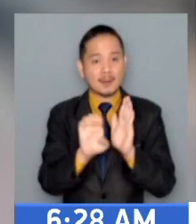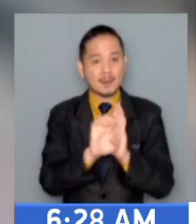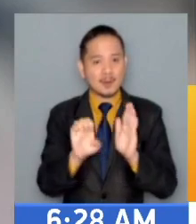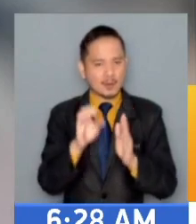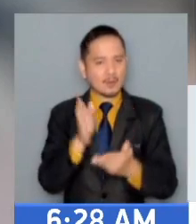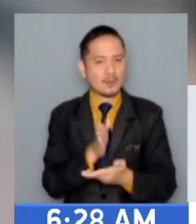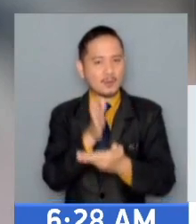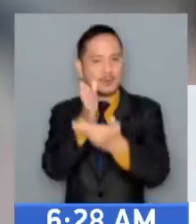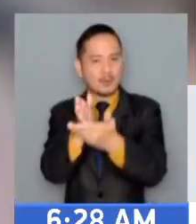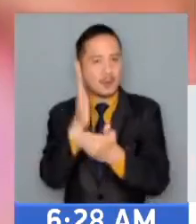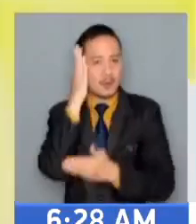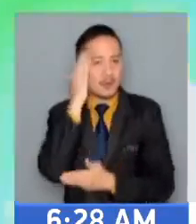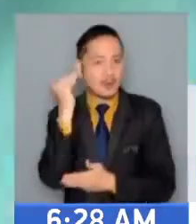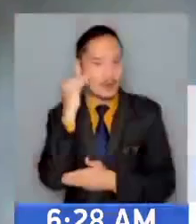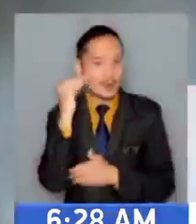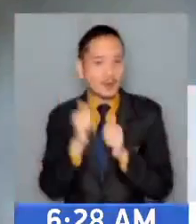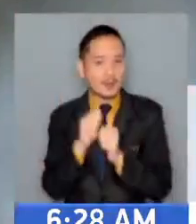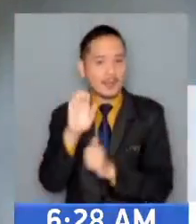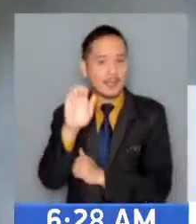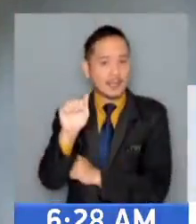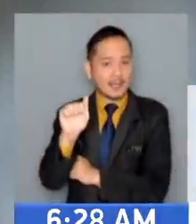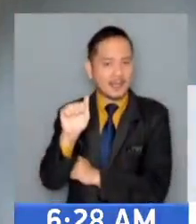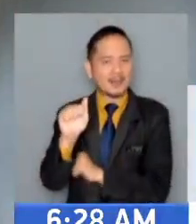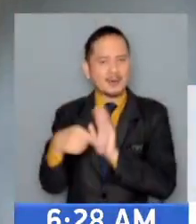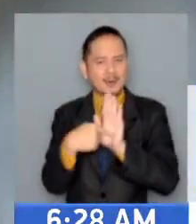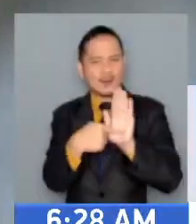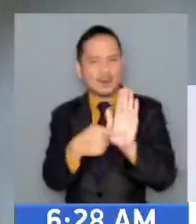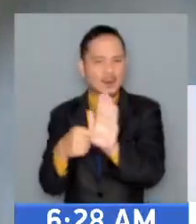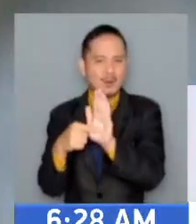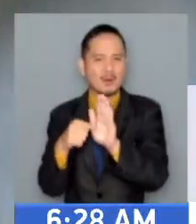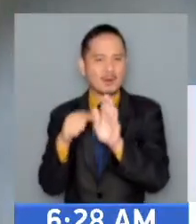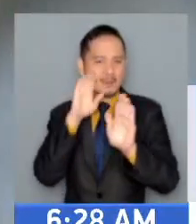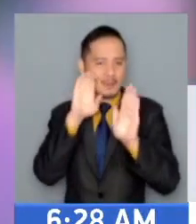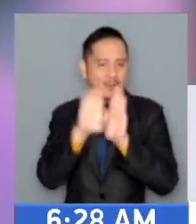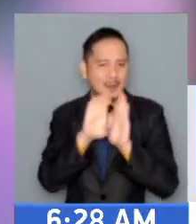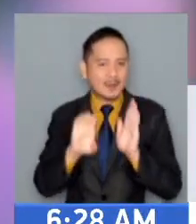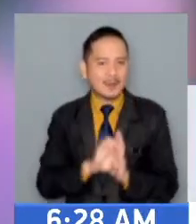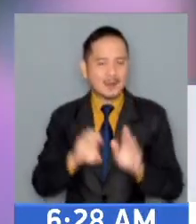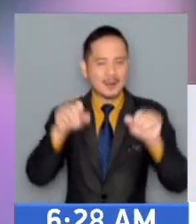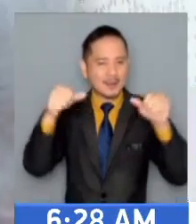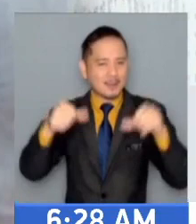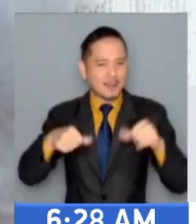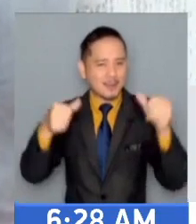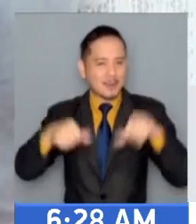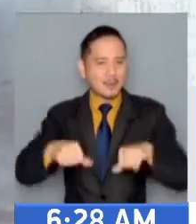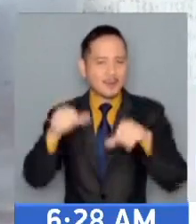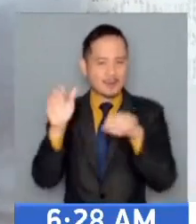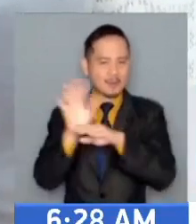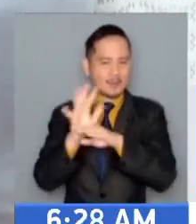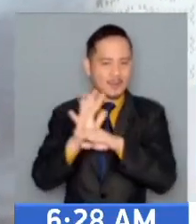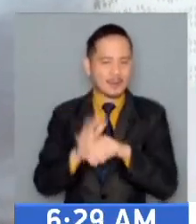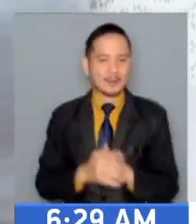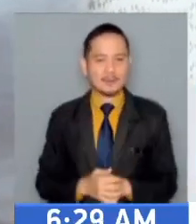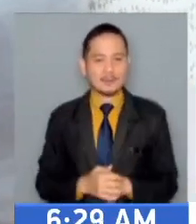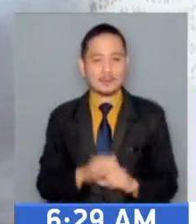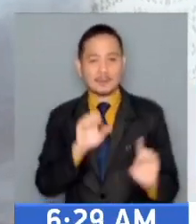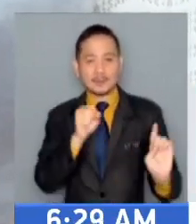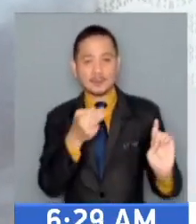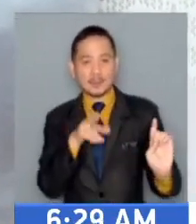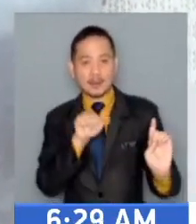today, yes. Di ba? Yes! Ang cute! Ang cute nila together talaga. Sa Instagram, shinare ni Shaira ang sweet moments nila ni EA